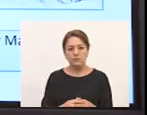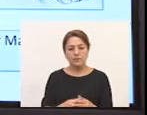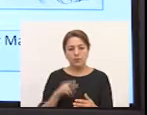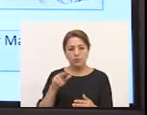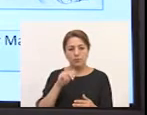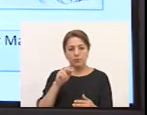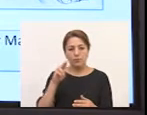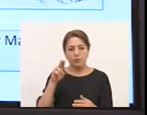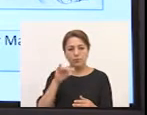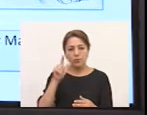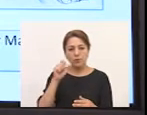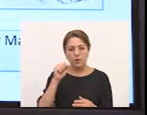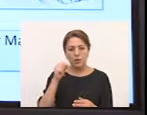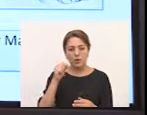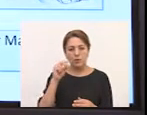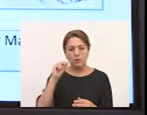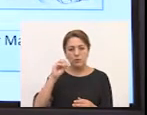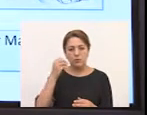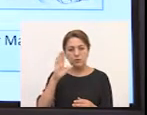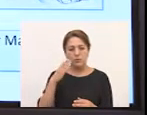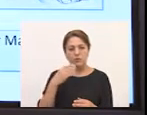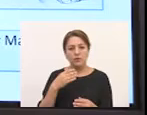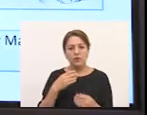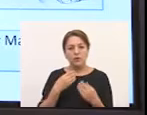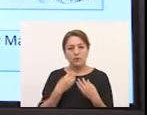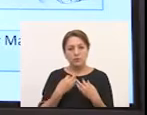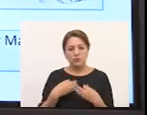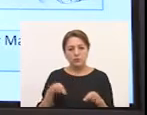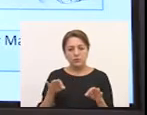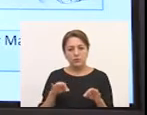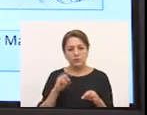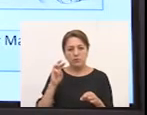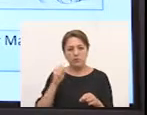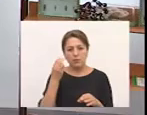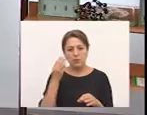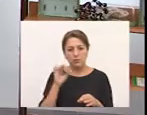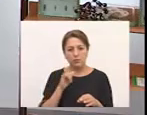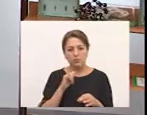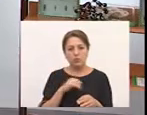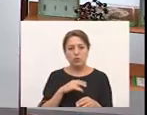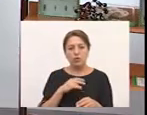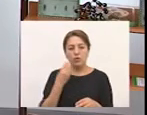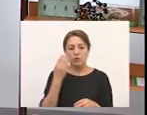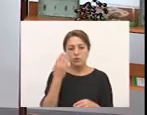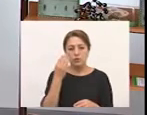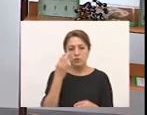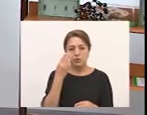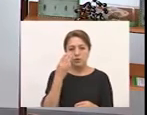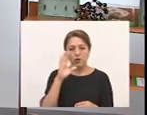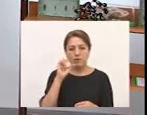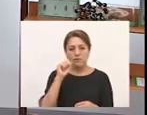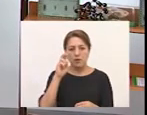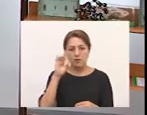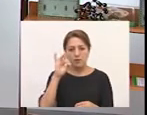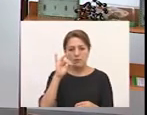Пугачев освободит по просьбе Гринёва Машу Миронову. Швабрин будет стоять у него в ногах, просить